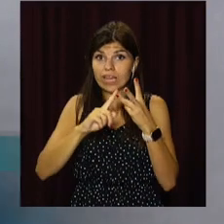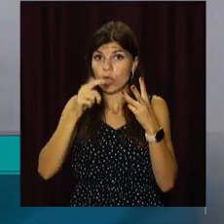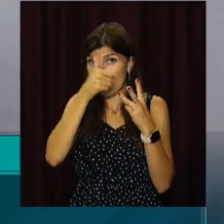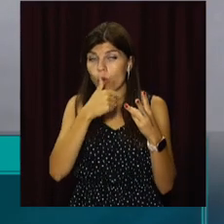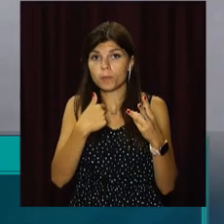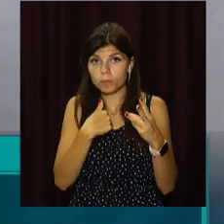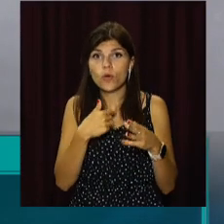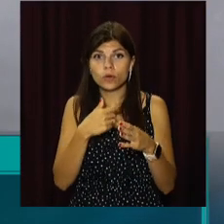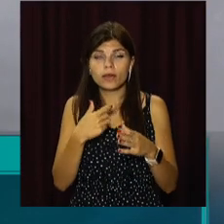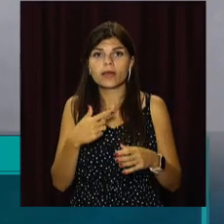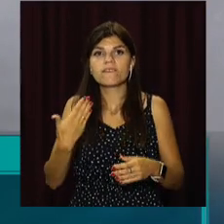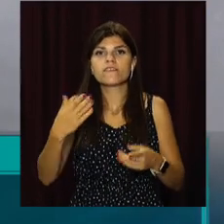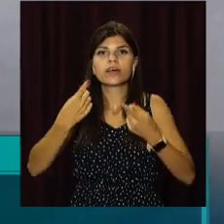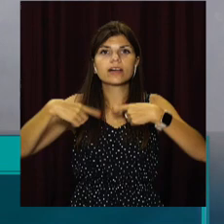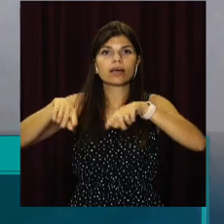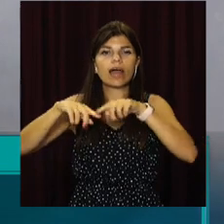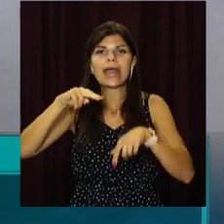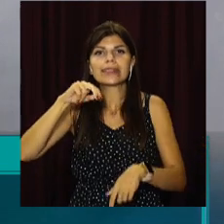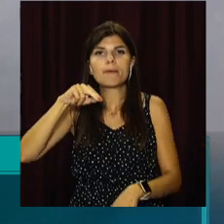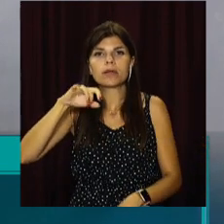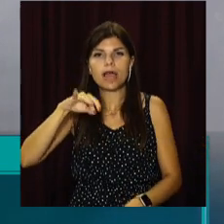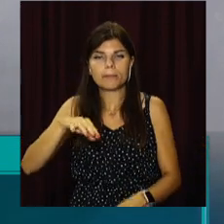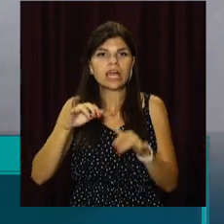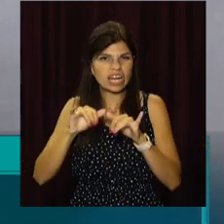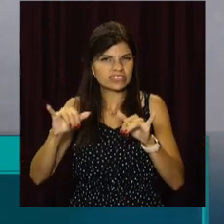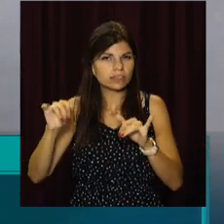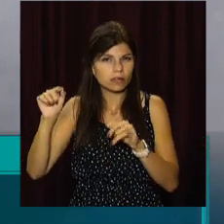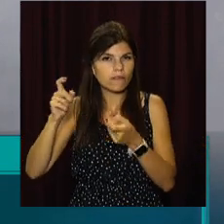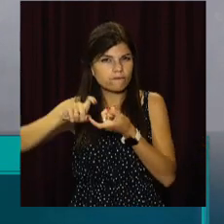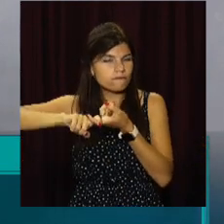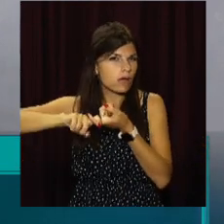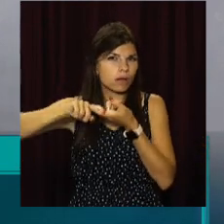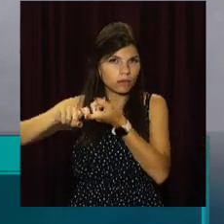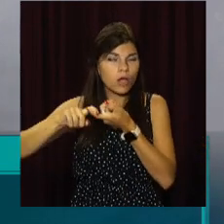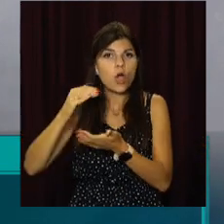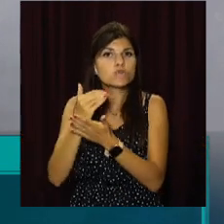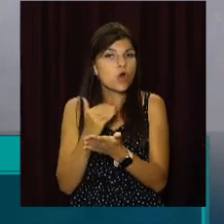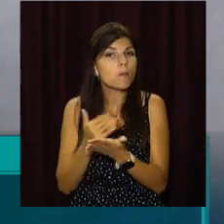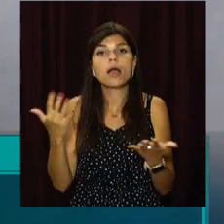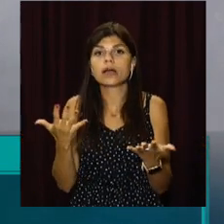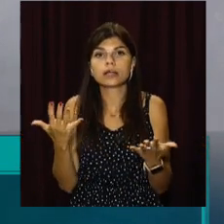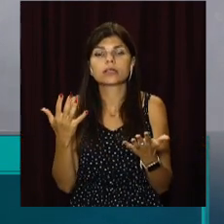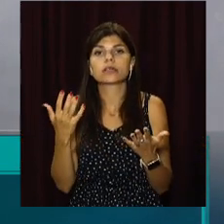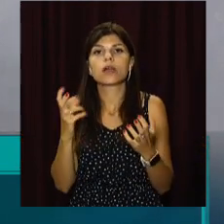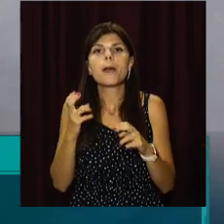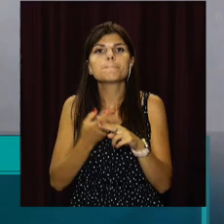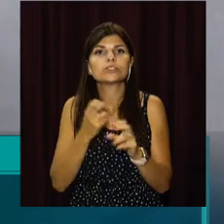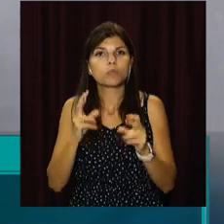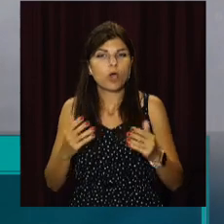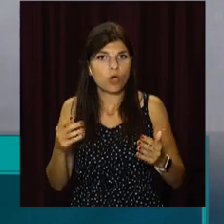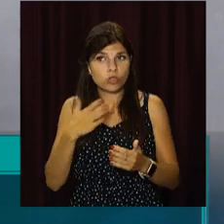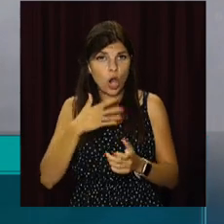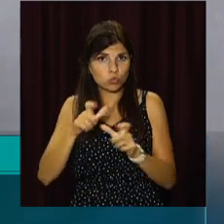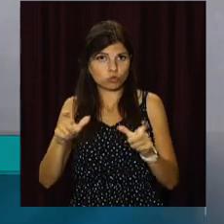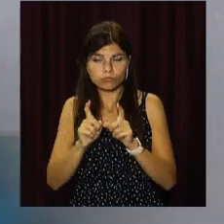поспіль ми співпрацюємо з Департаментом інноваційного розвитку при реалізації програм, які стосуються безпеки мешканців